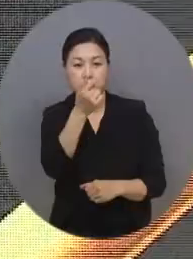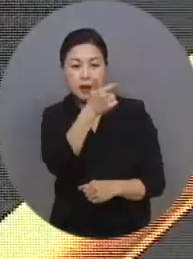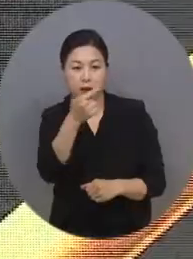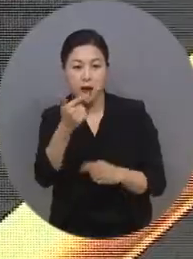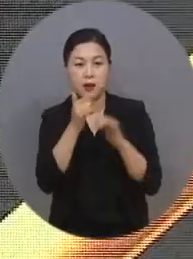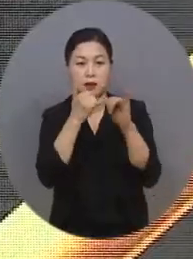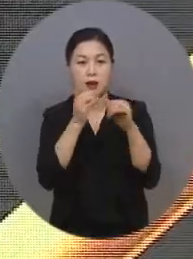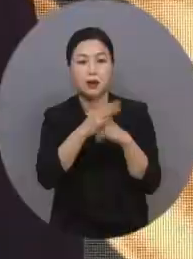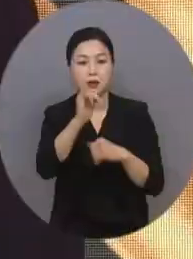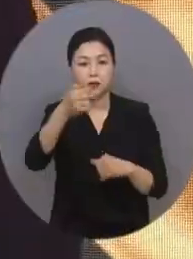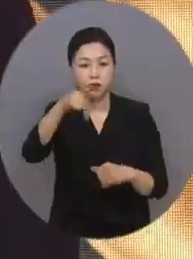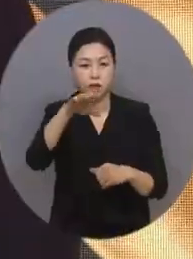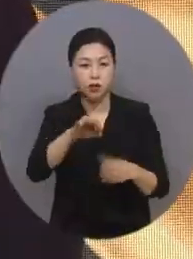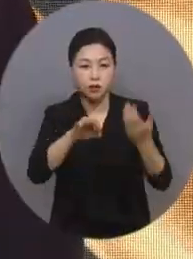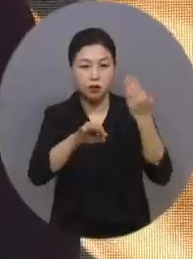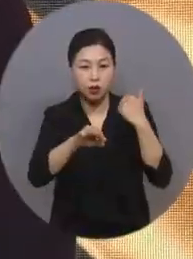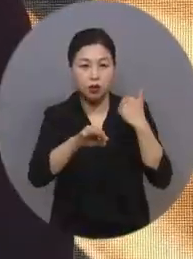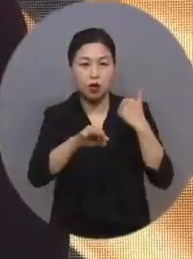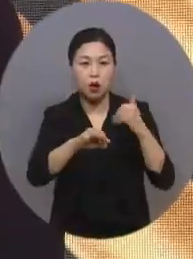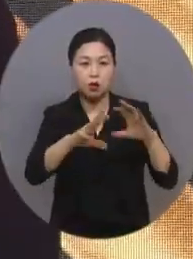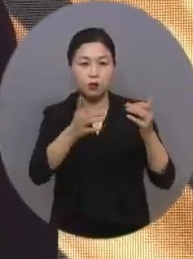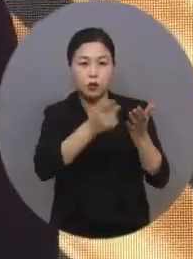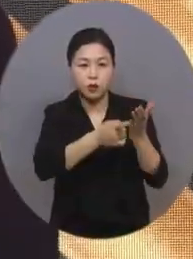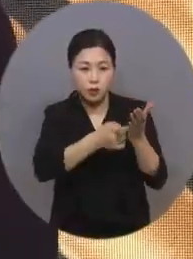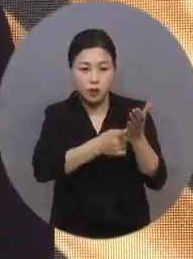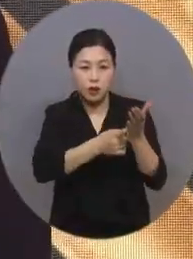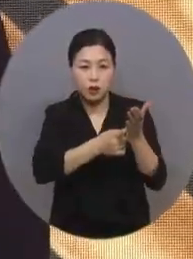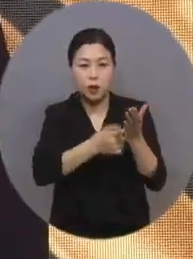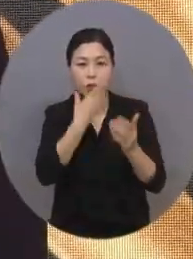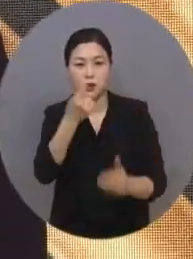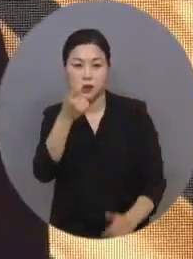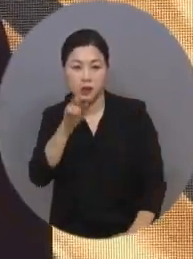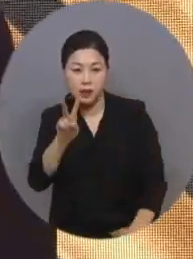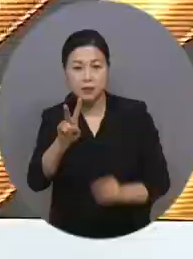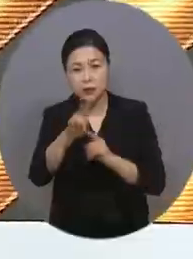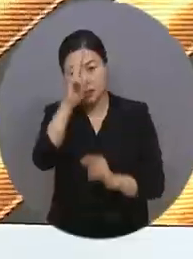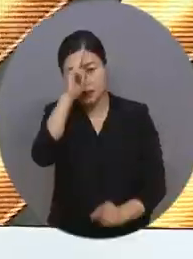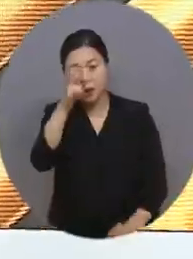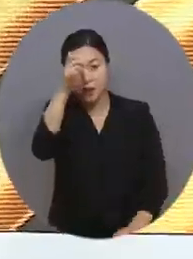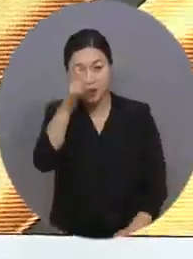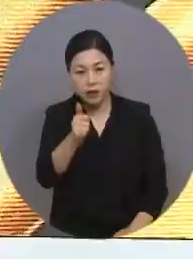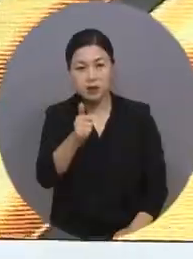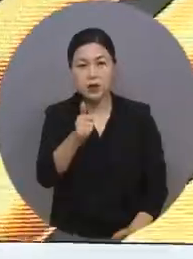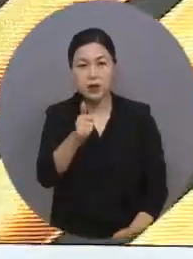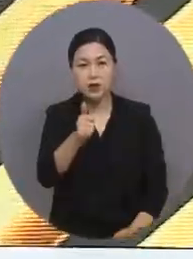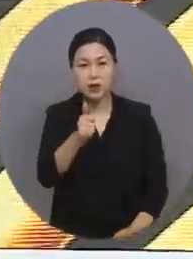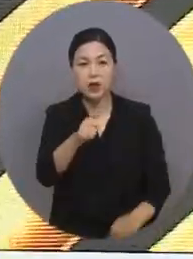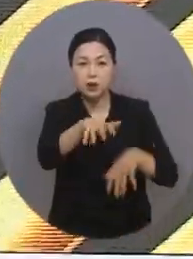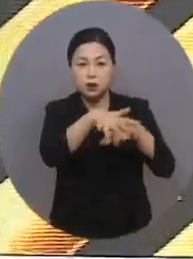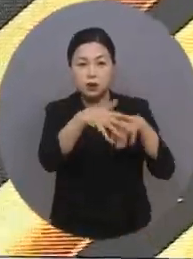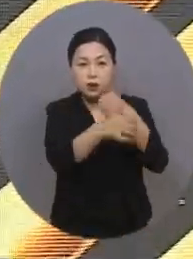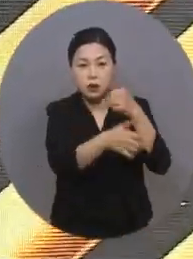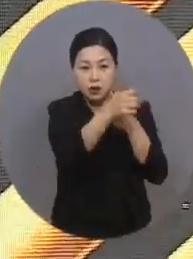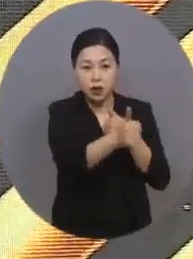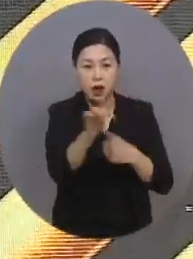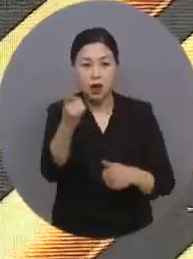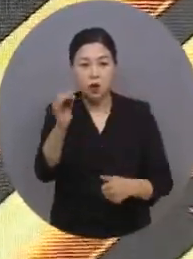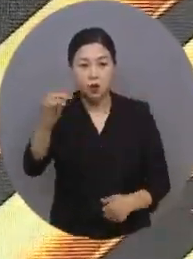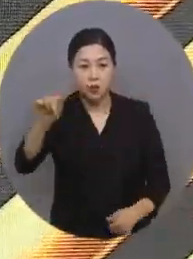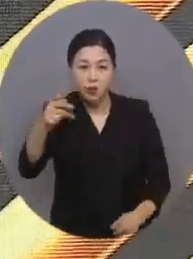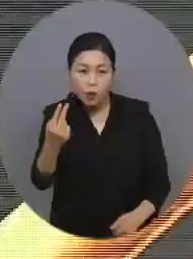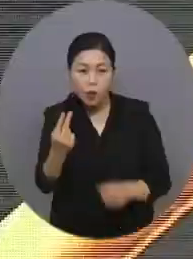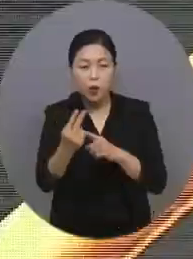전 국무총리와 복지TV 최규옥 회장이 공동 조직위원장을, 홍문표 국회의원이 명예대회장을